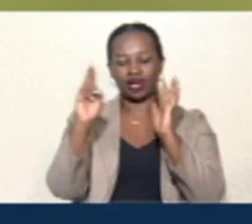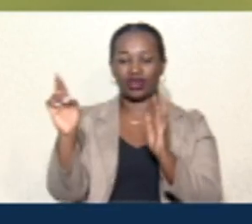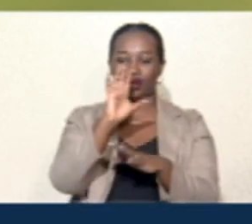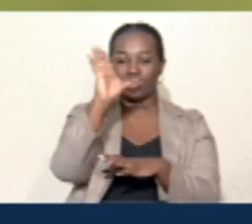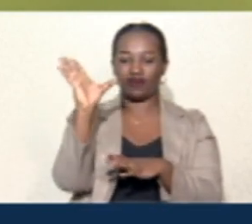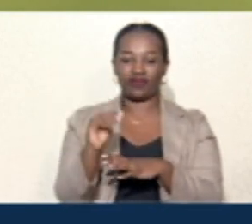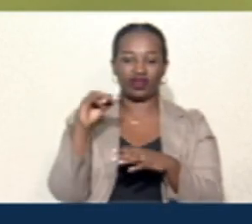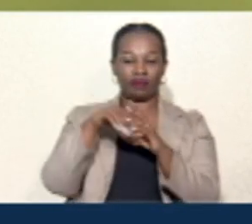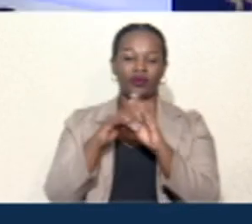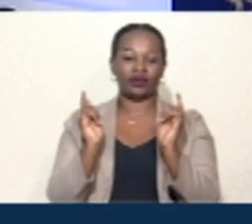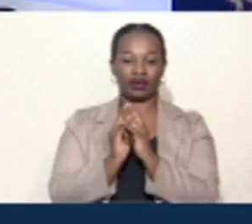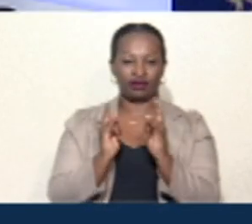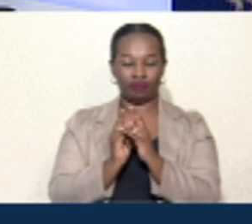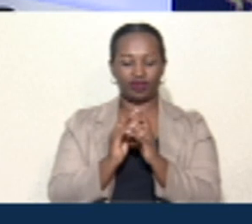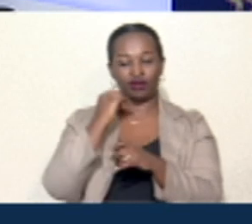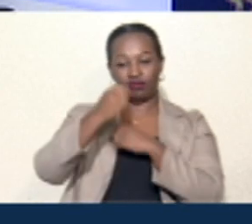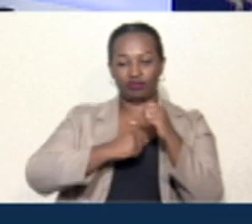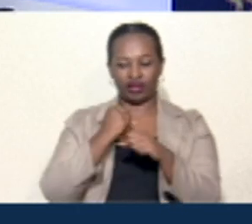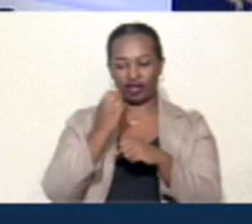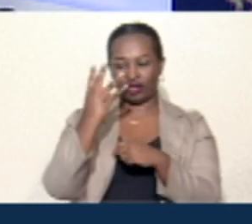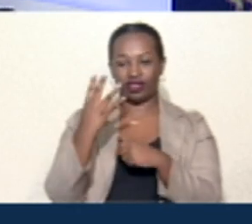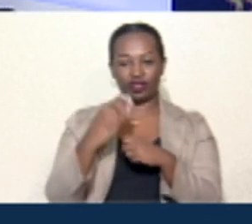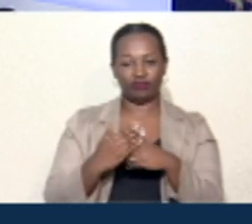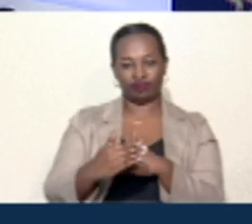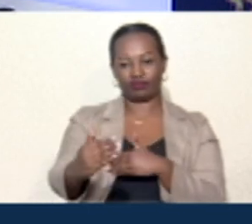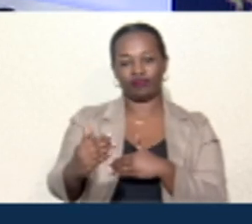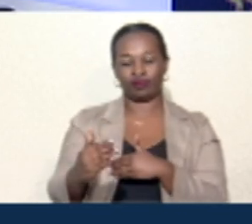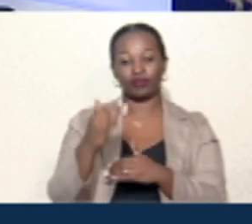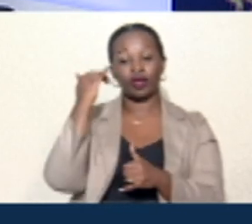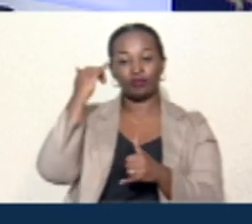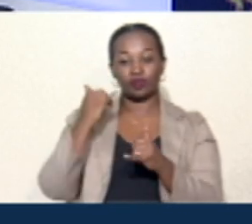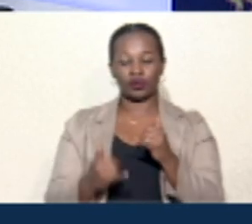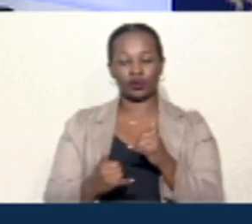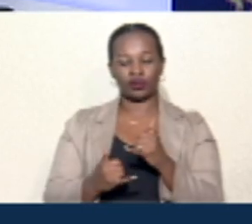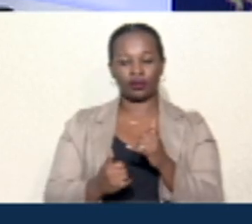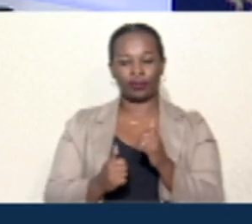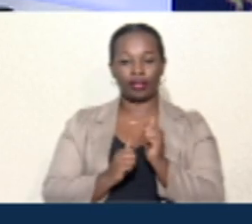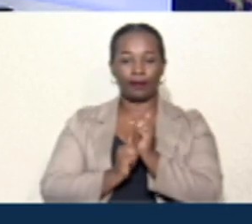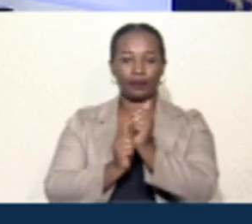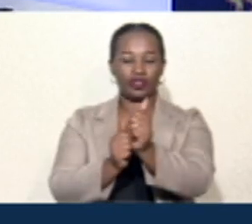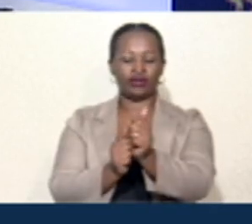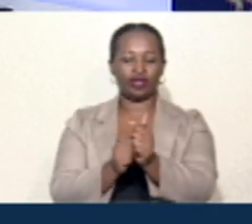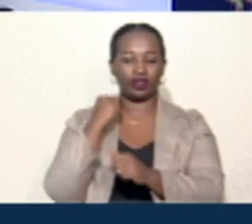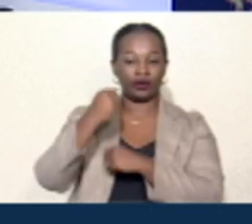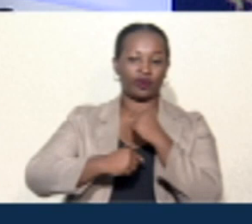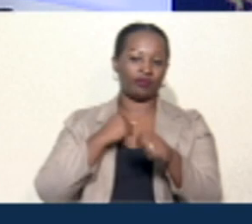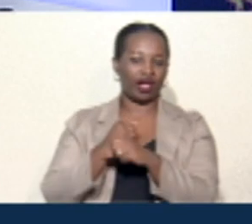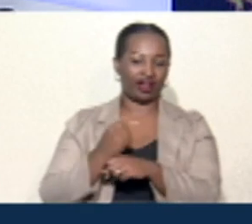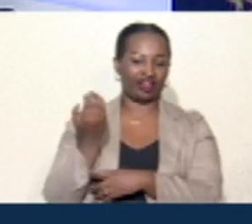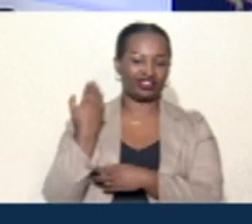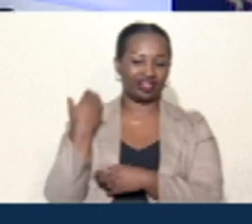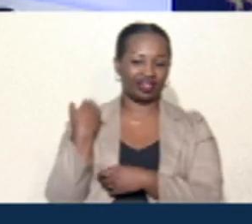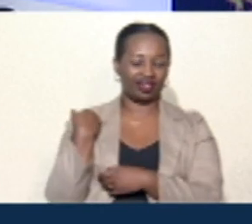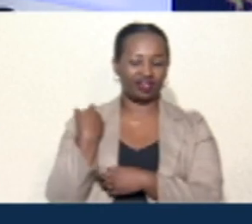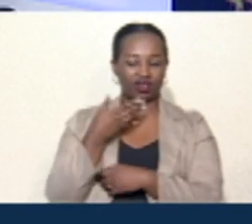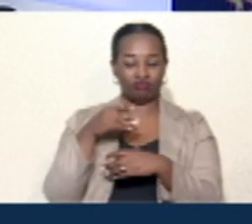muri iyi nama no mu myaka 4 iri imbere. Dusoza mugendeye wenda ku myaka n'ubundi yatambutse